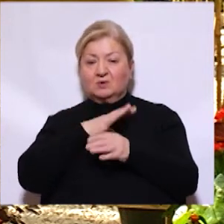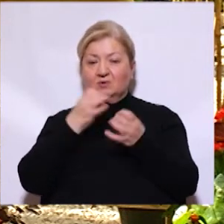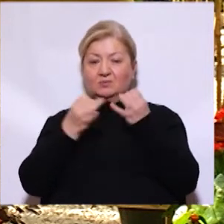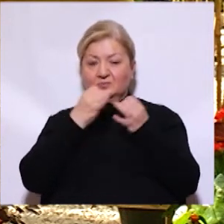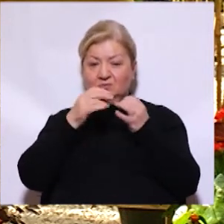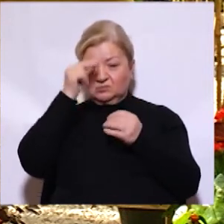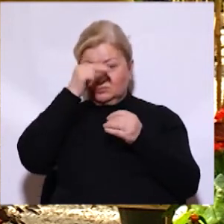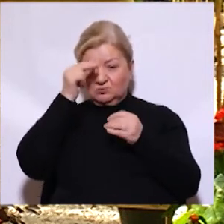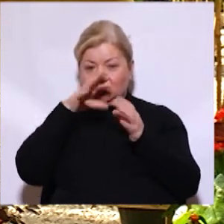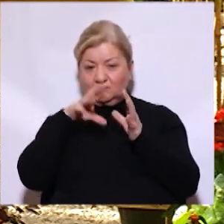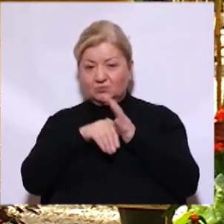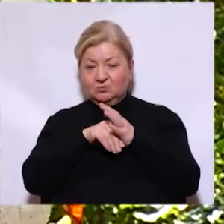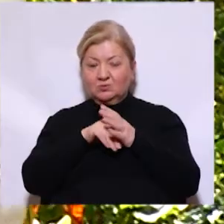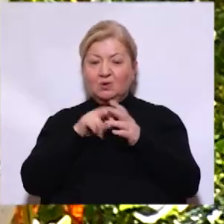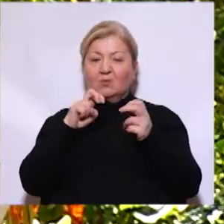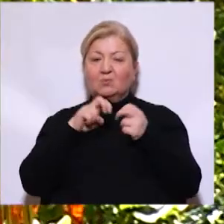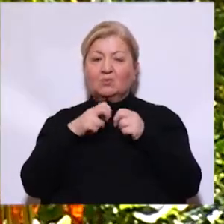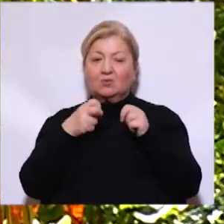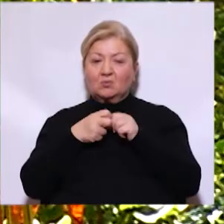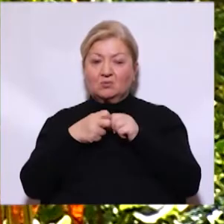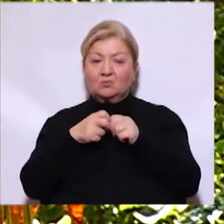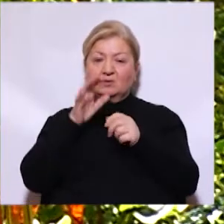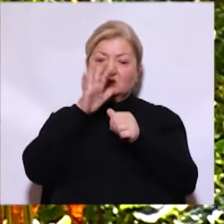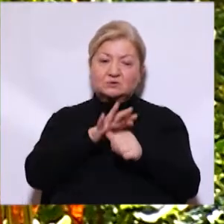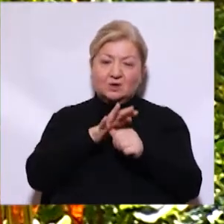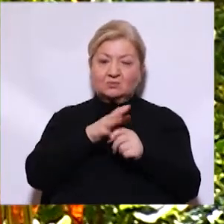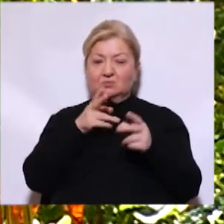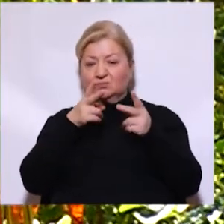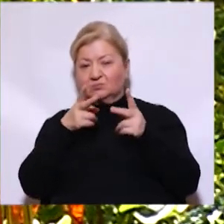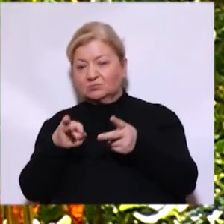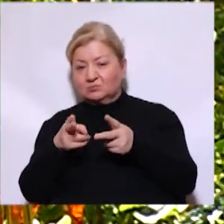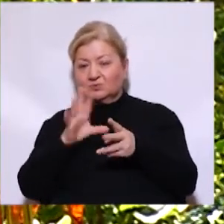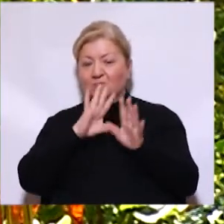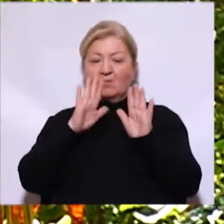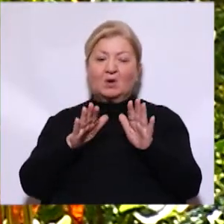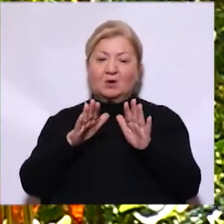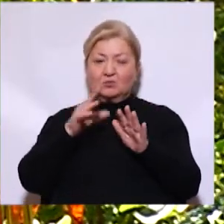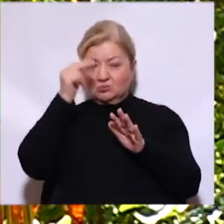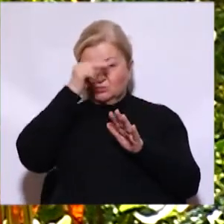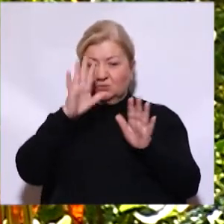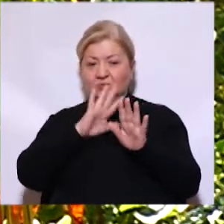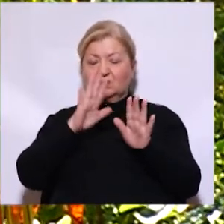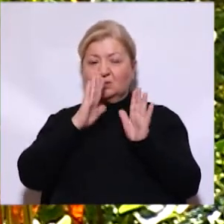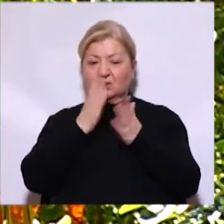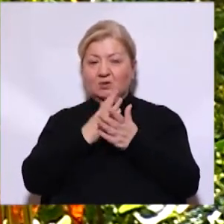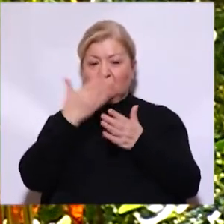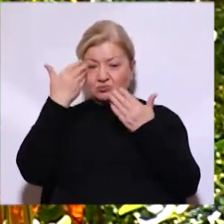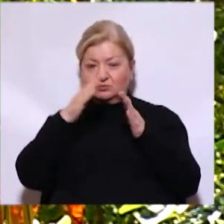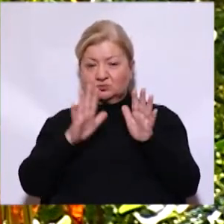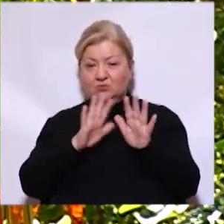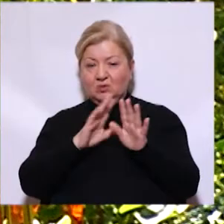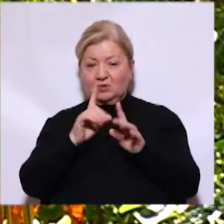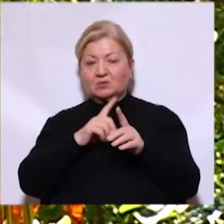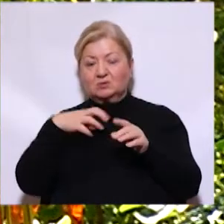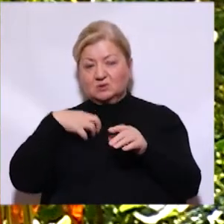ვისაუბრეთ სკოლაში, ასე ვთქვათ, უფრო პრობლემურ საკითხზე, ჩაგვრა, ბულინგი და არა მარტო სკოლაში, თუმცა ეს ჩვენი სკოლებისთვის უცხო